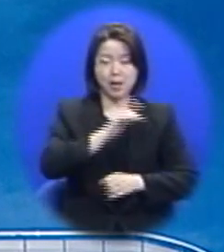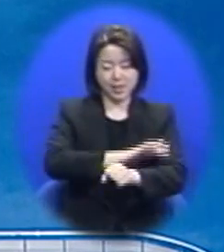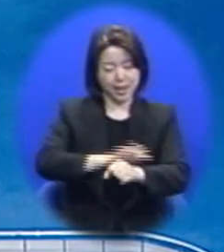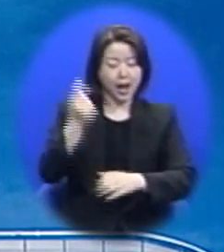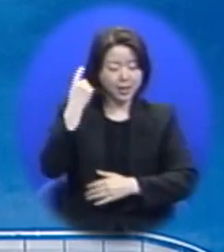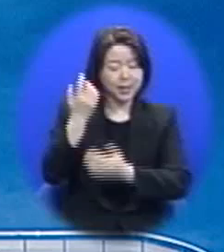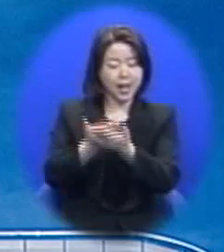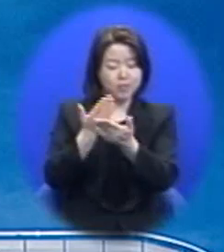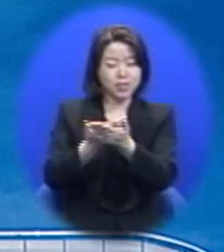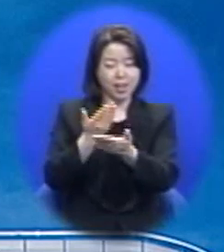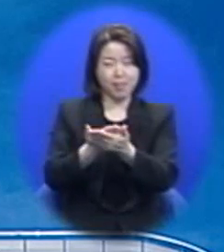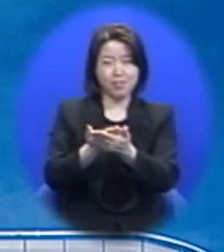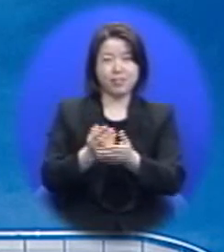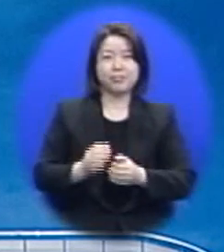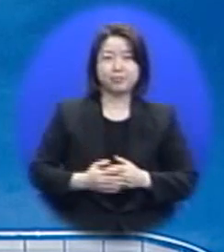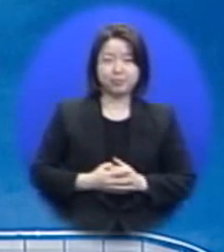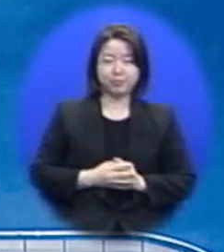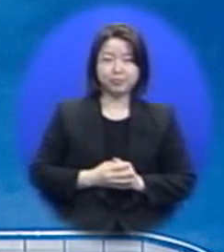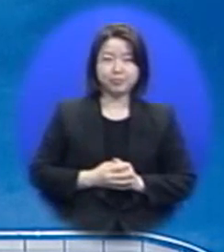해주세요.